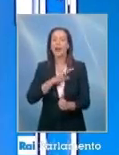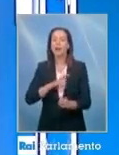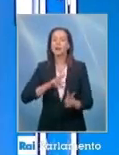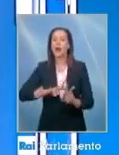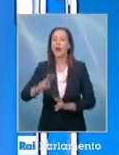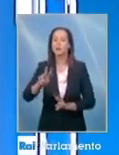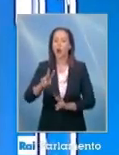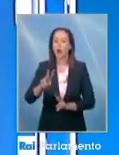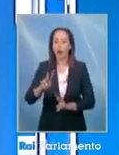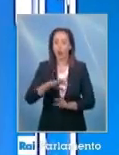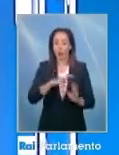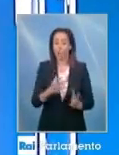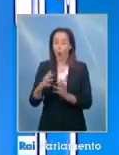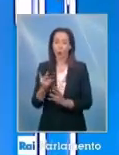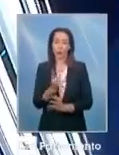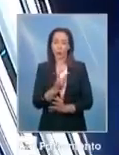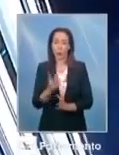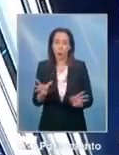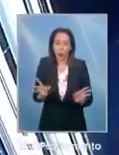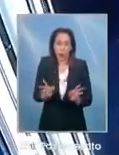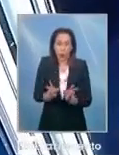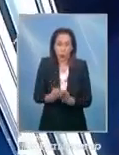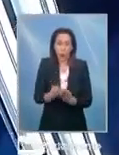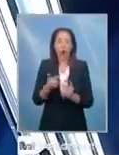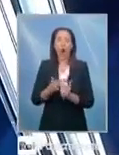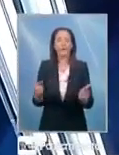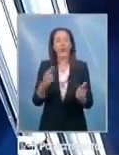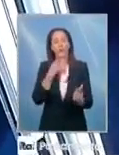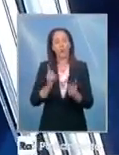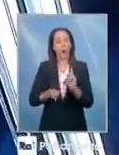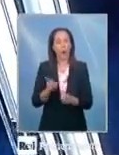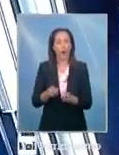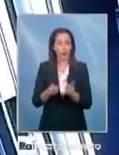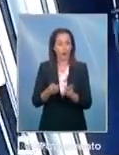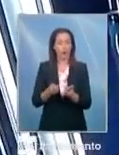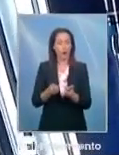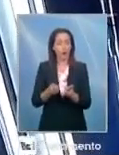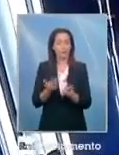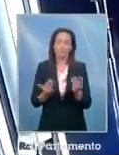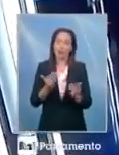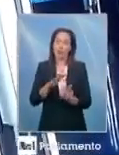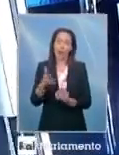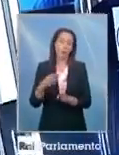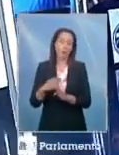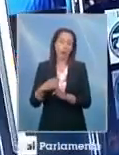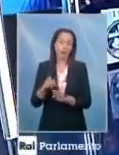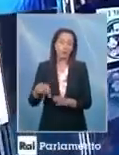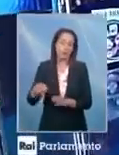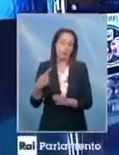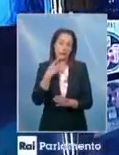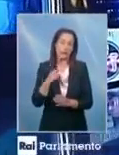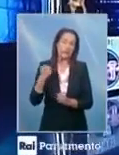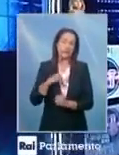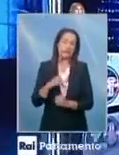nazionale. Quindi abbiamo unito due mondi, diciamo così, per creare un'offerta politica che magari rispetto anche agli altri partiti del dissenso ha una visione ben chiara